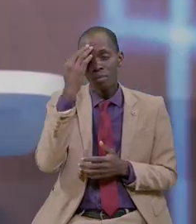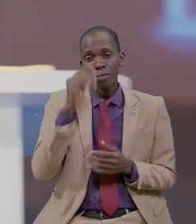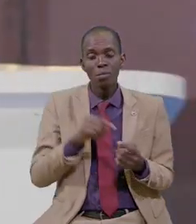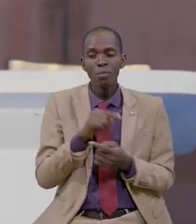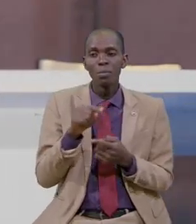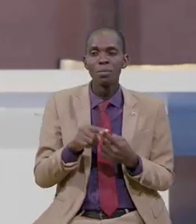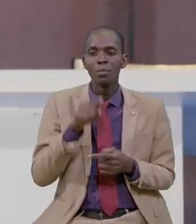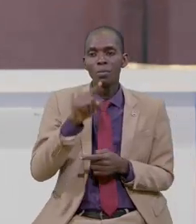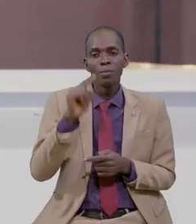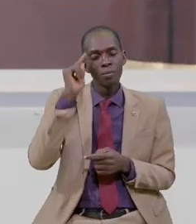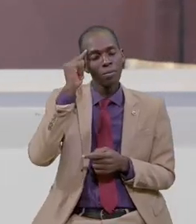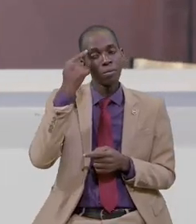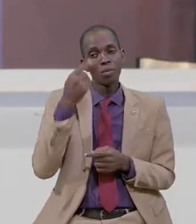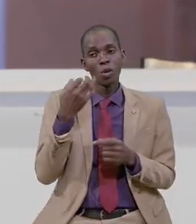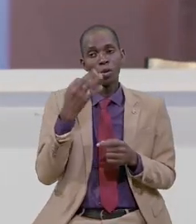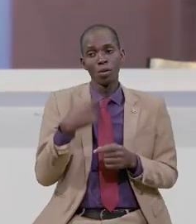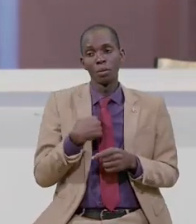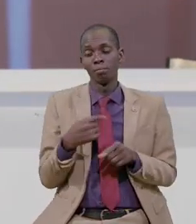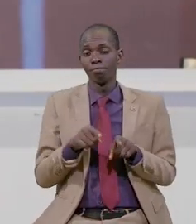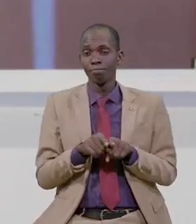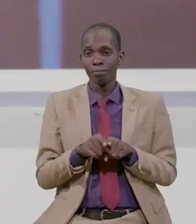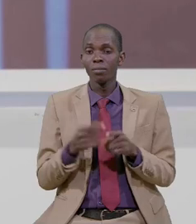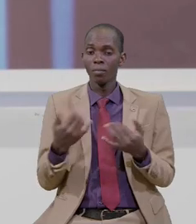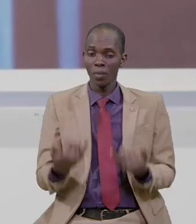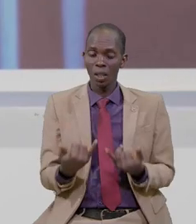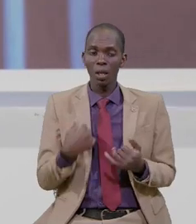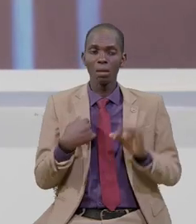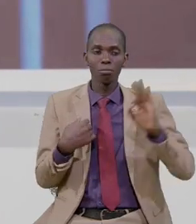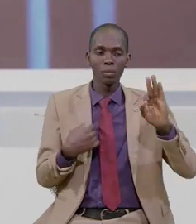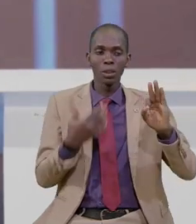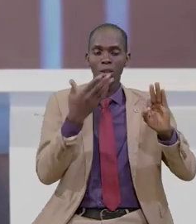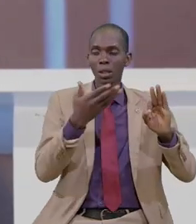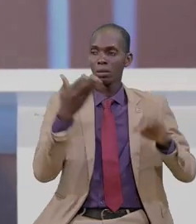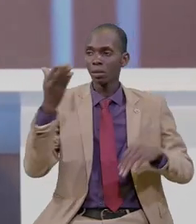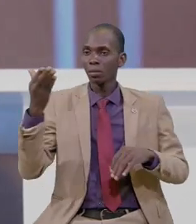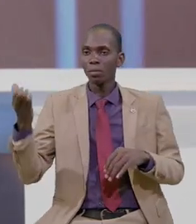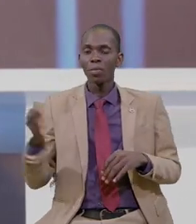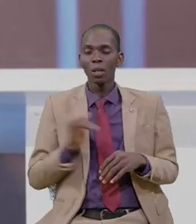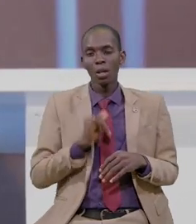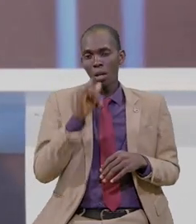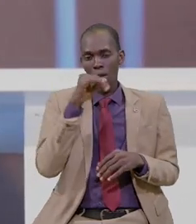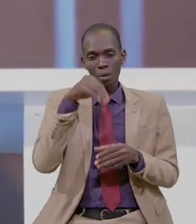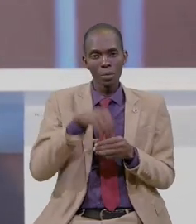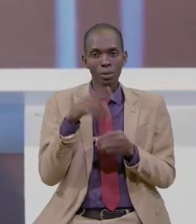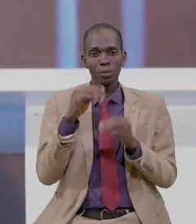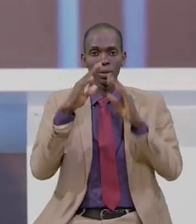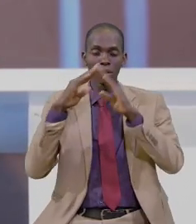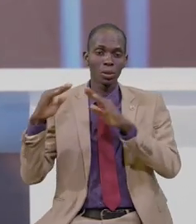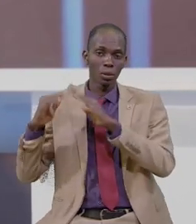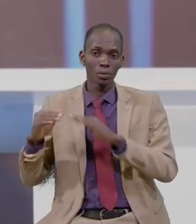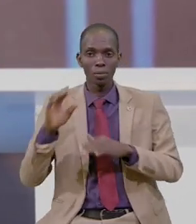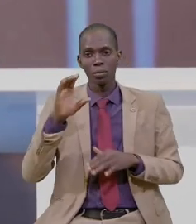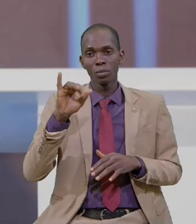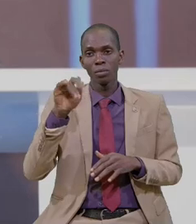Quand vous pensez, comme moi par exemple, oui, je prêche par-ci, par-là, mais je suis dans la ville. Il y